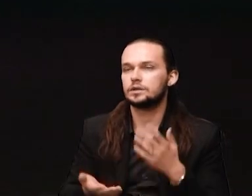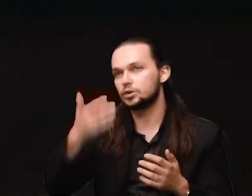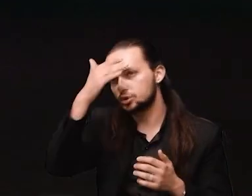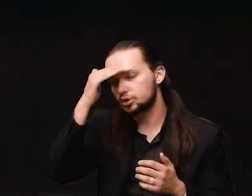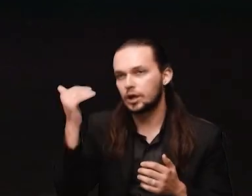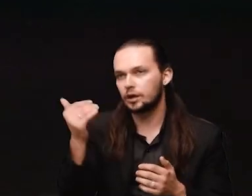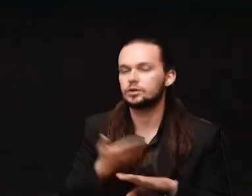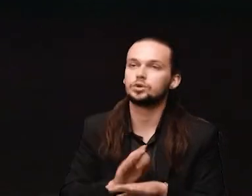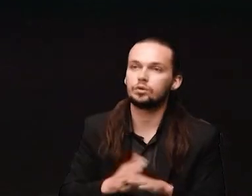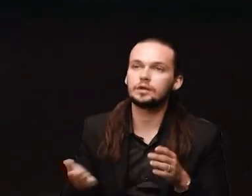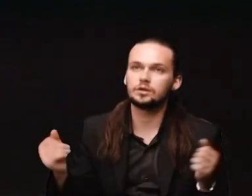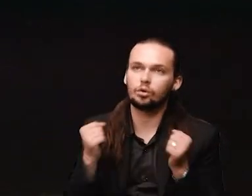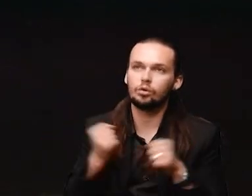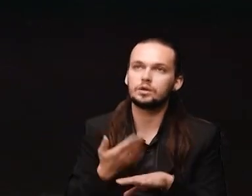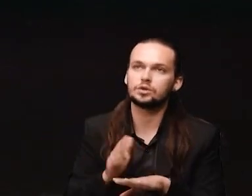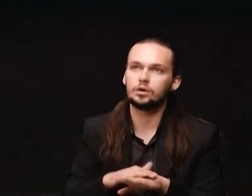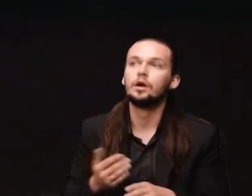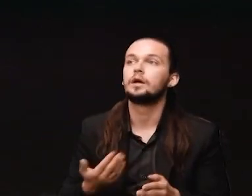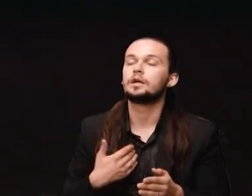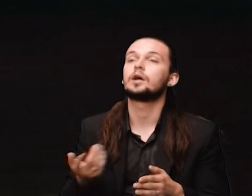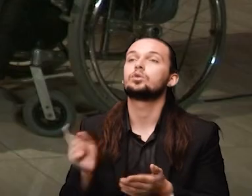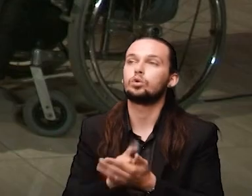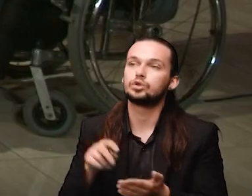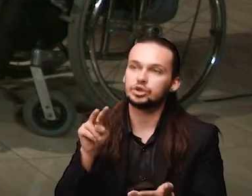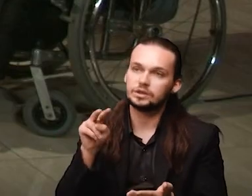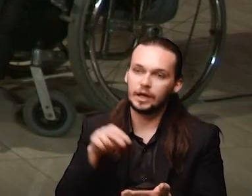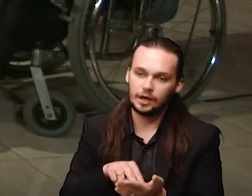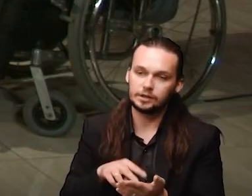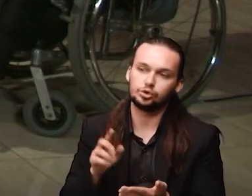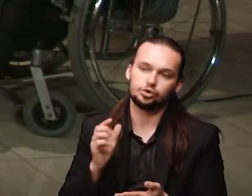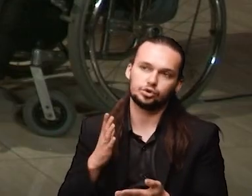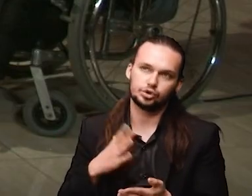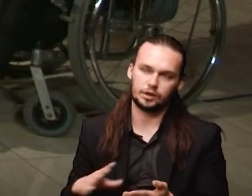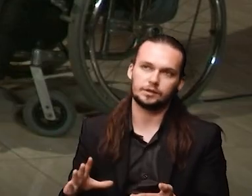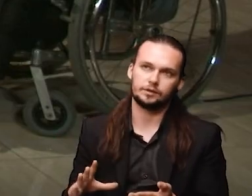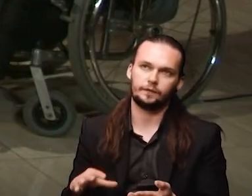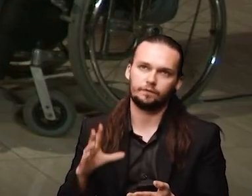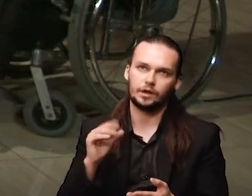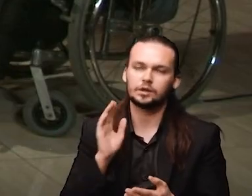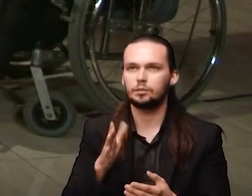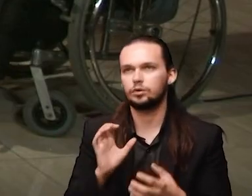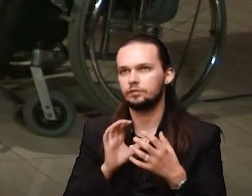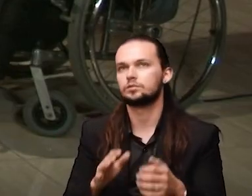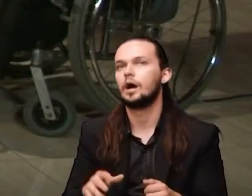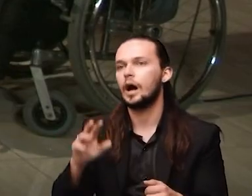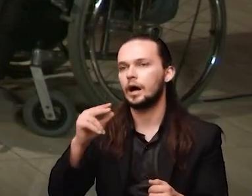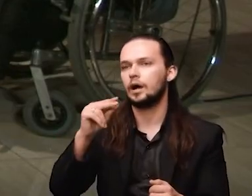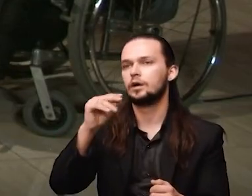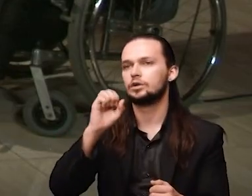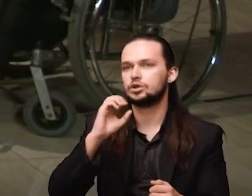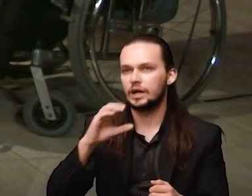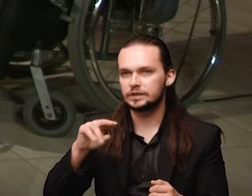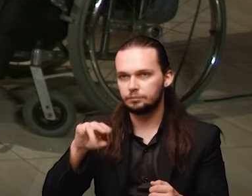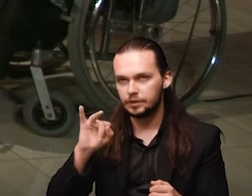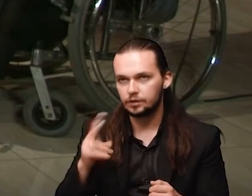мне тяжело, если это холодно, тяжело. И я должен стоять и ждать, когда подойдет. Здесь есть тоже работа, которую можно... А в час пик